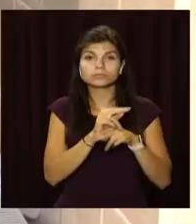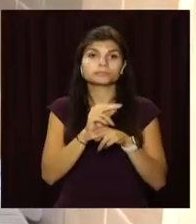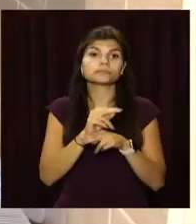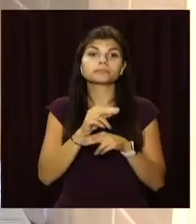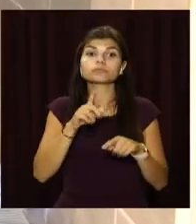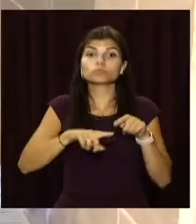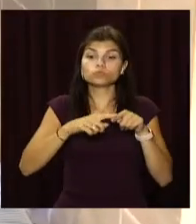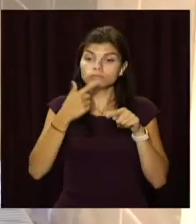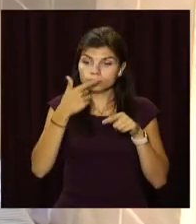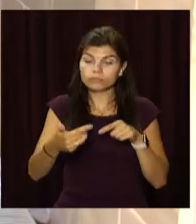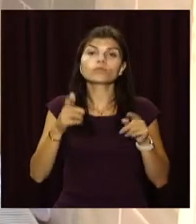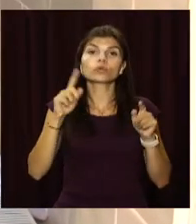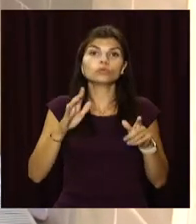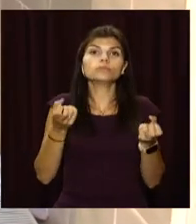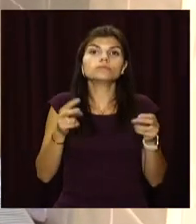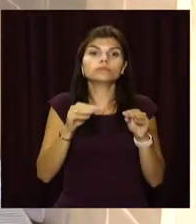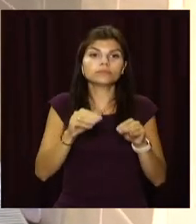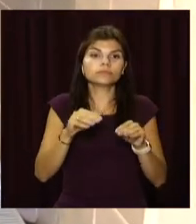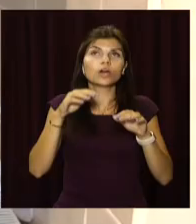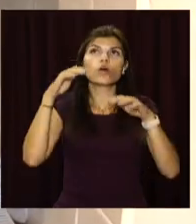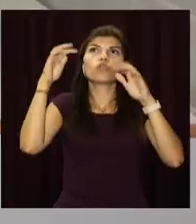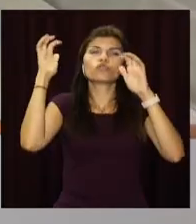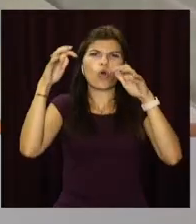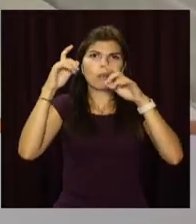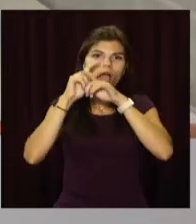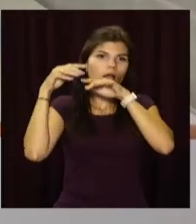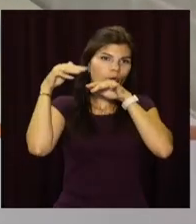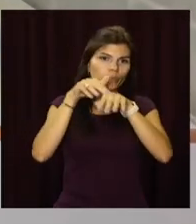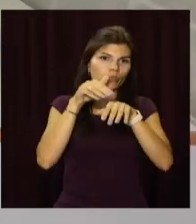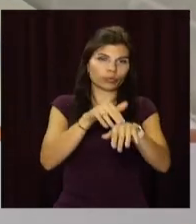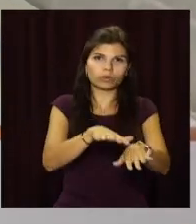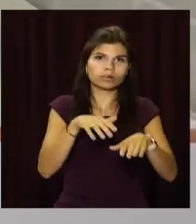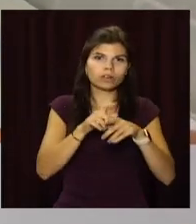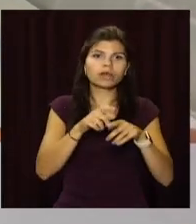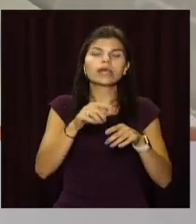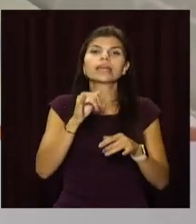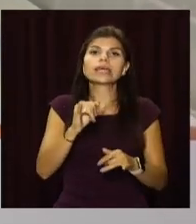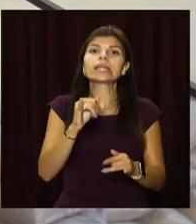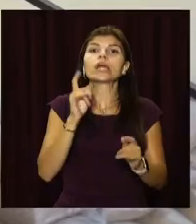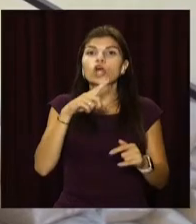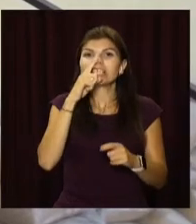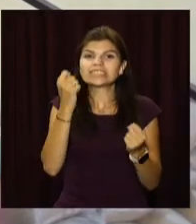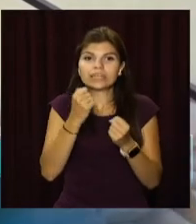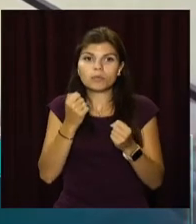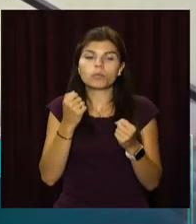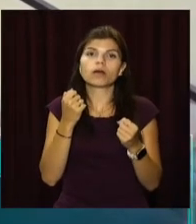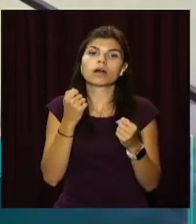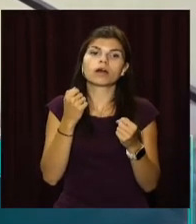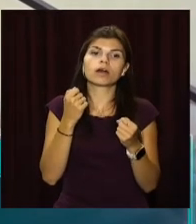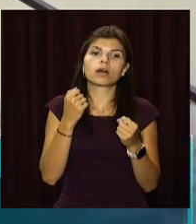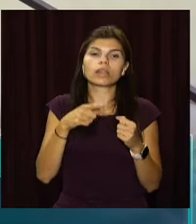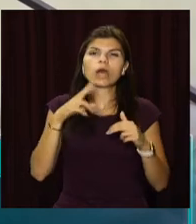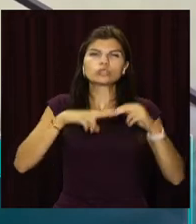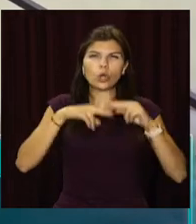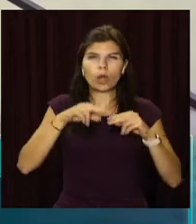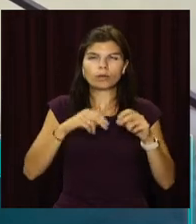корпусі. Незабаром також облаштують спеціальну зливову систему в корпусі для перебування чотирилапих взимку. Там складні